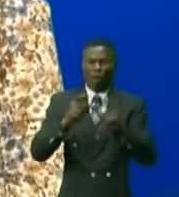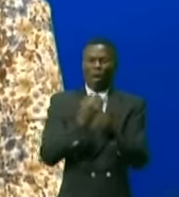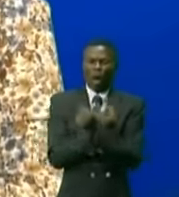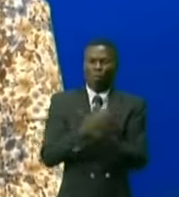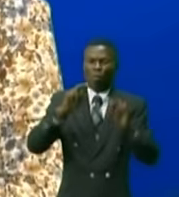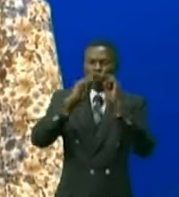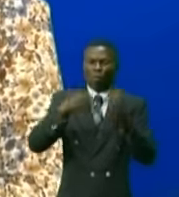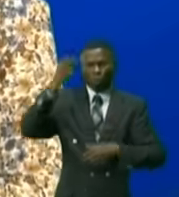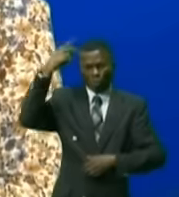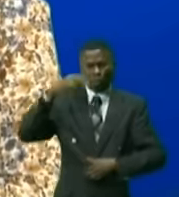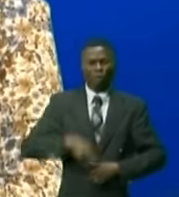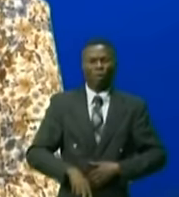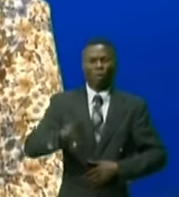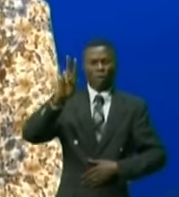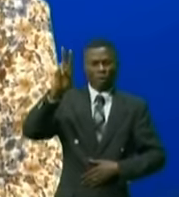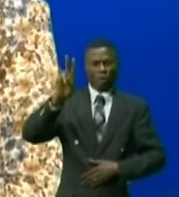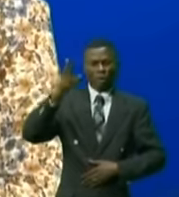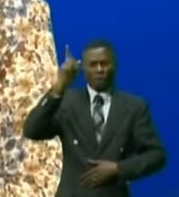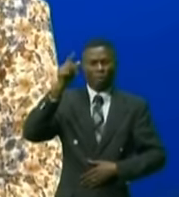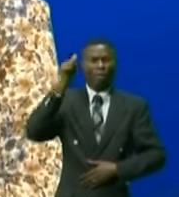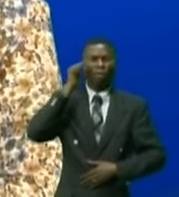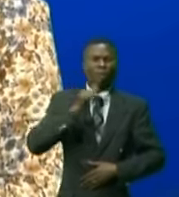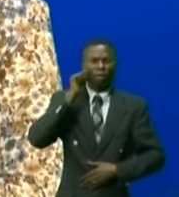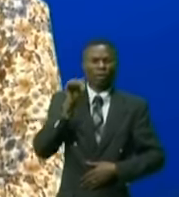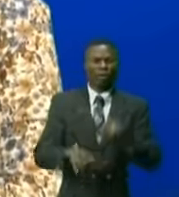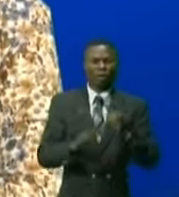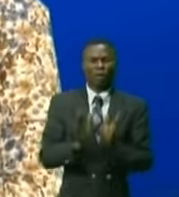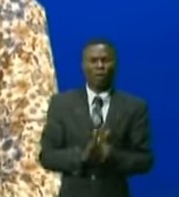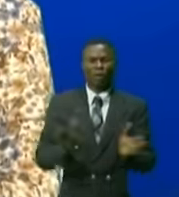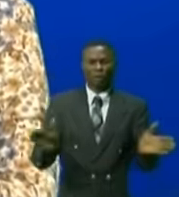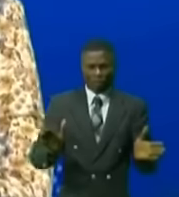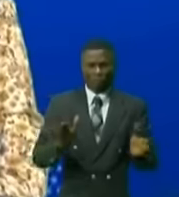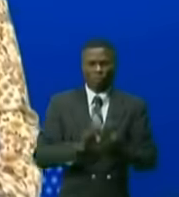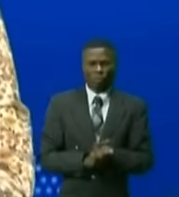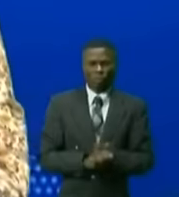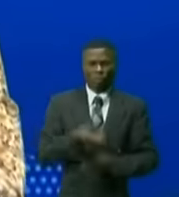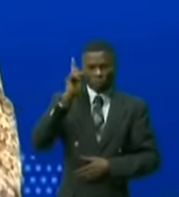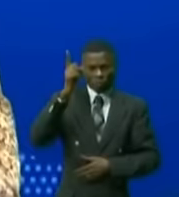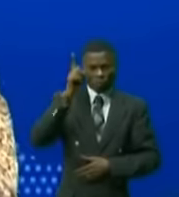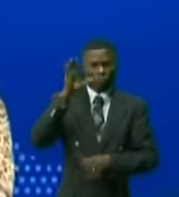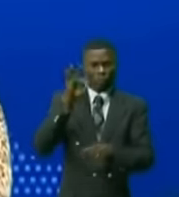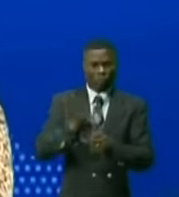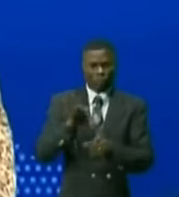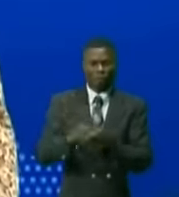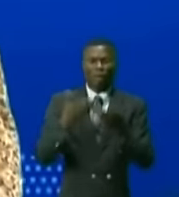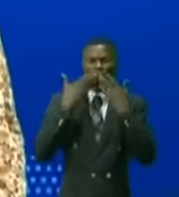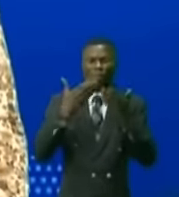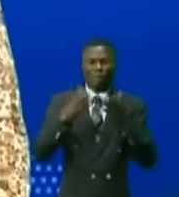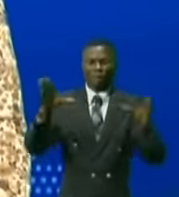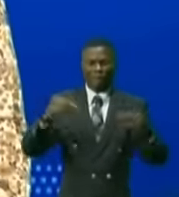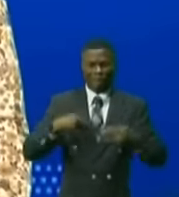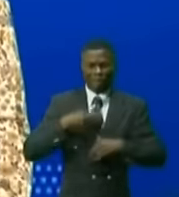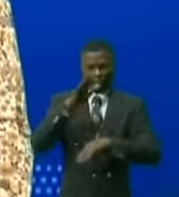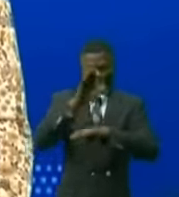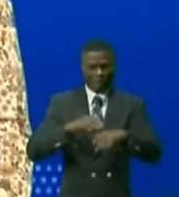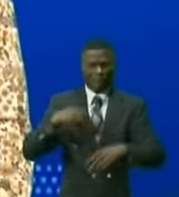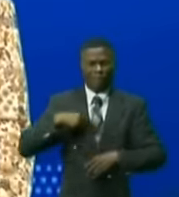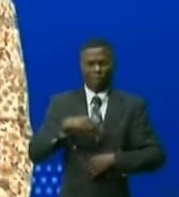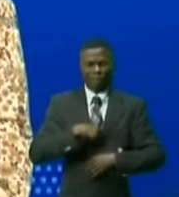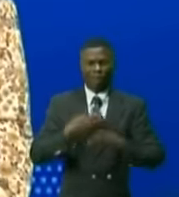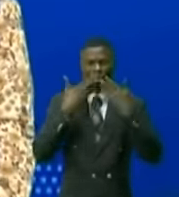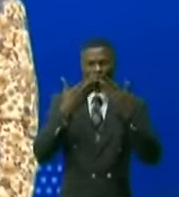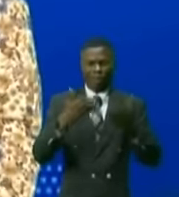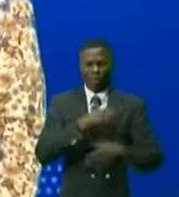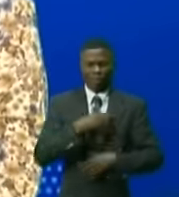patriote, surtout la première fille du secrétaire général de l'UDPS, le premier élu. Merci d'avoir accepté notre invitation. Merci Madame.